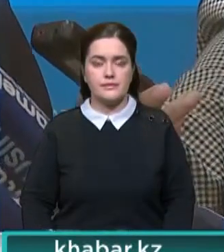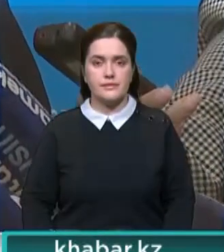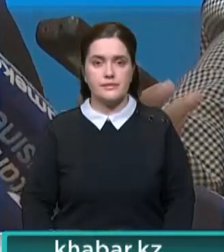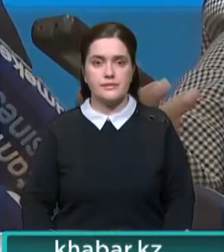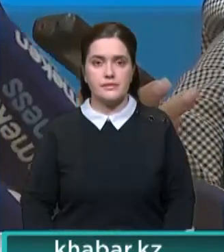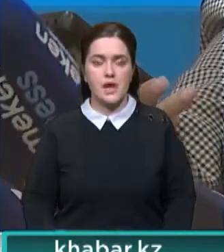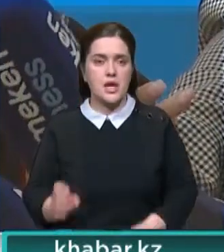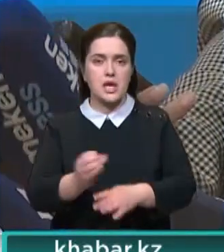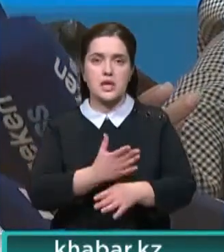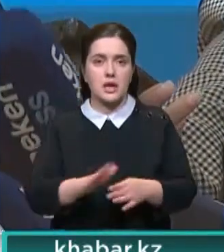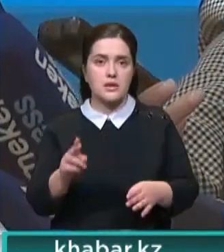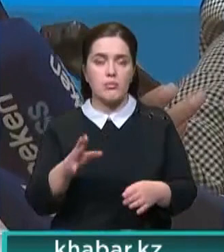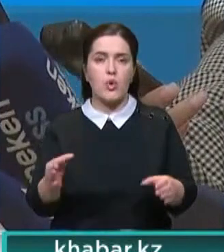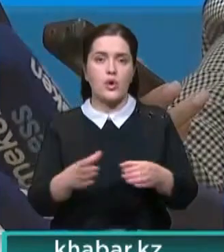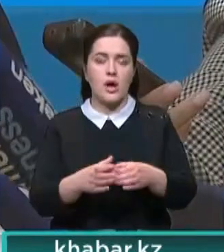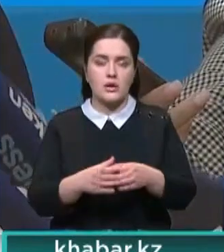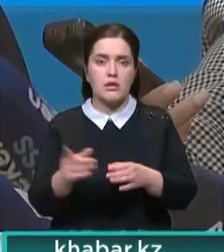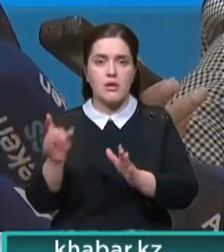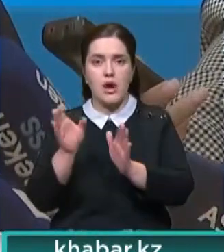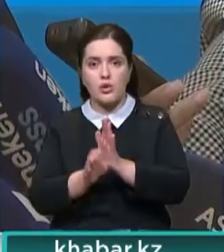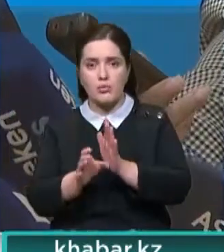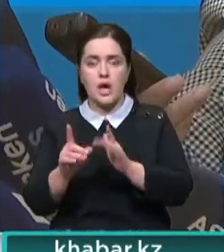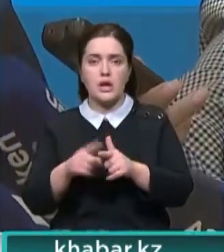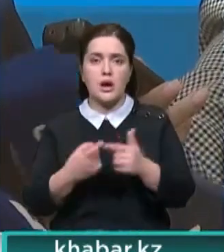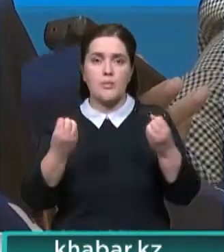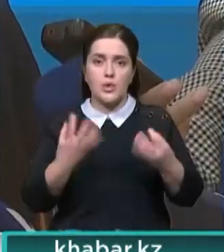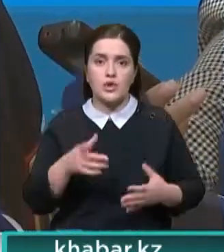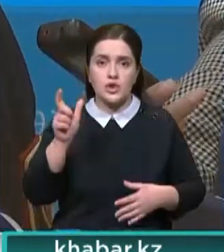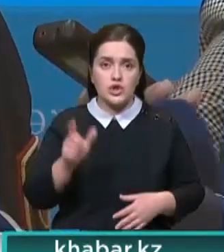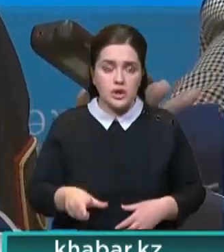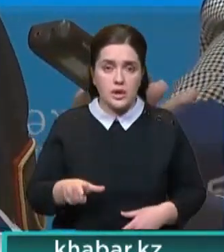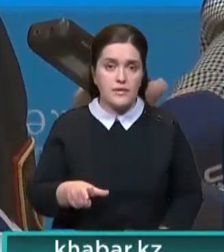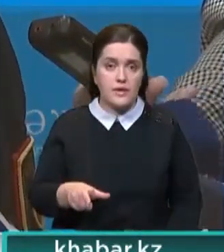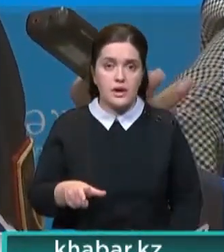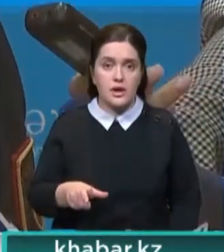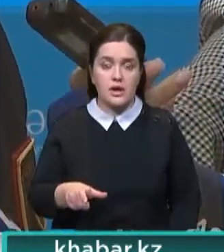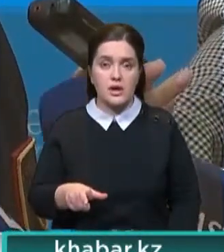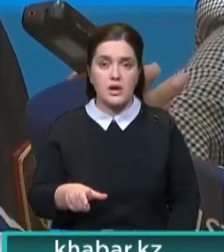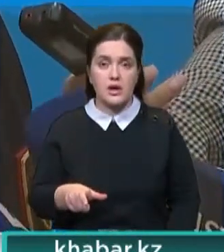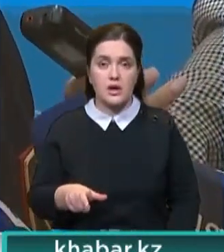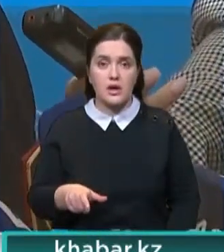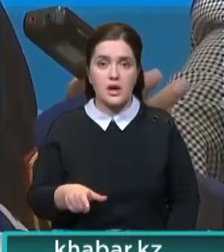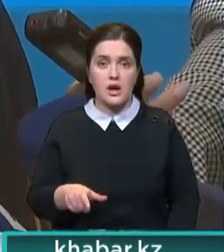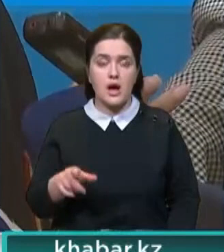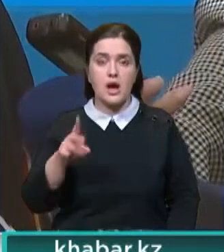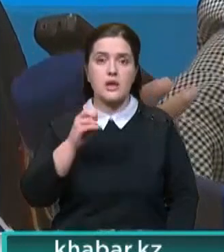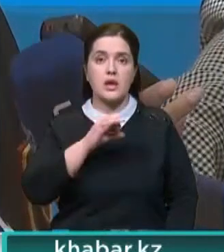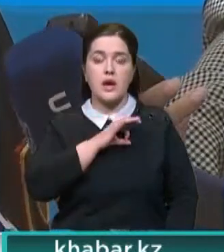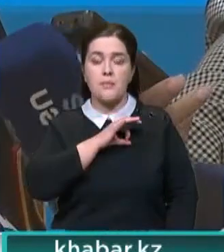Здесь не разделяется по категориям, это коррупционер или обычный человек. Там идет по тяжести, не применяется